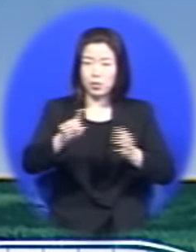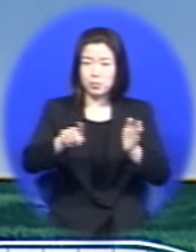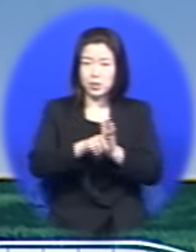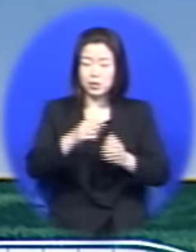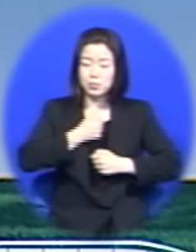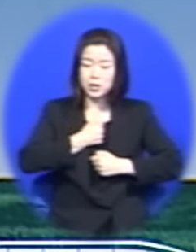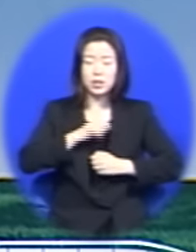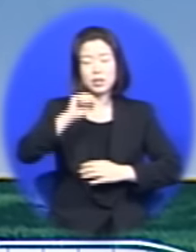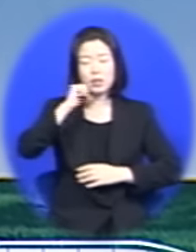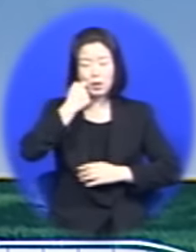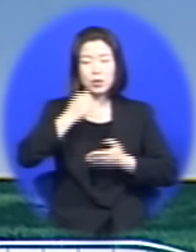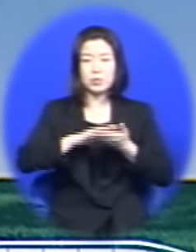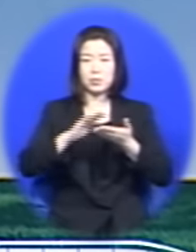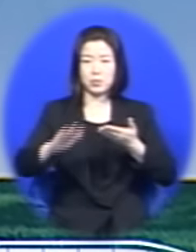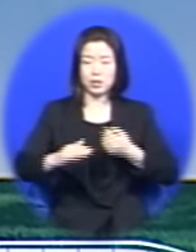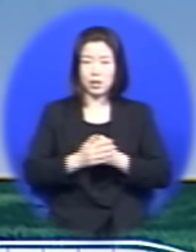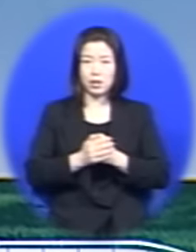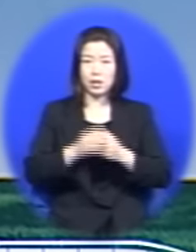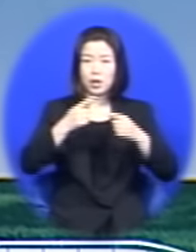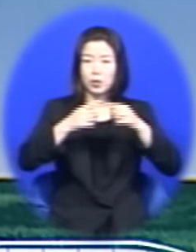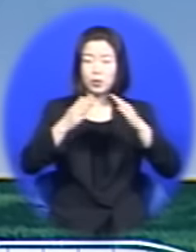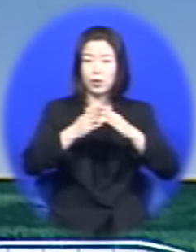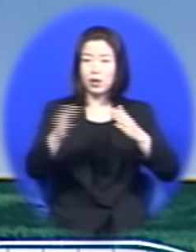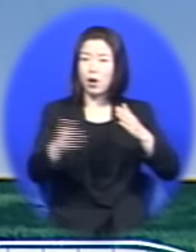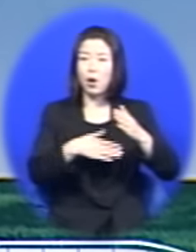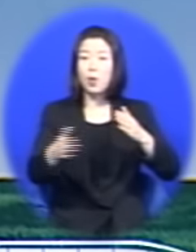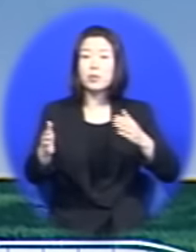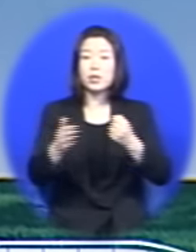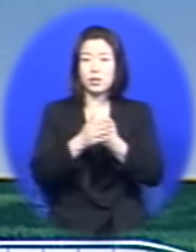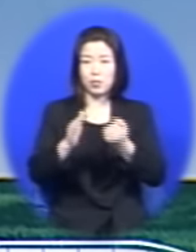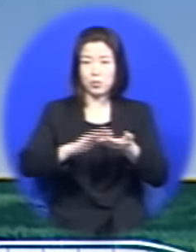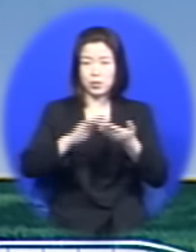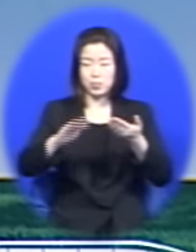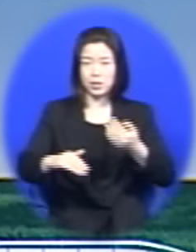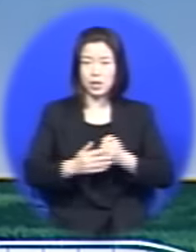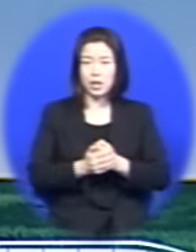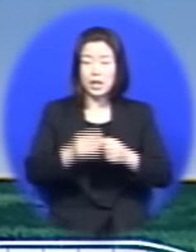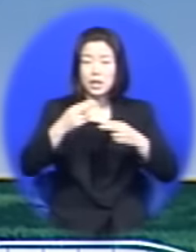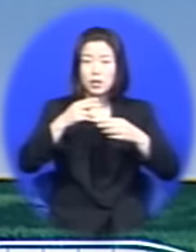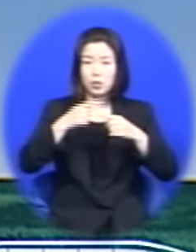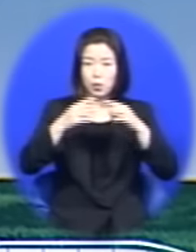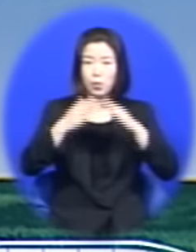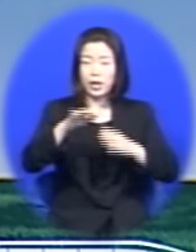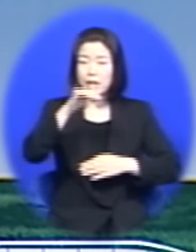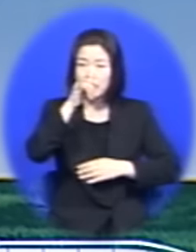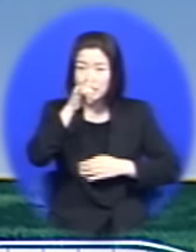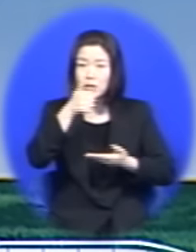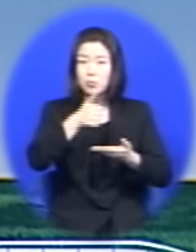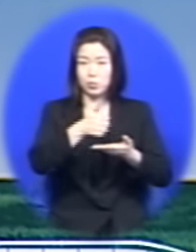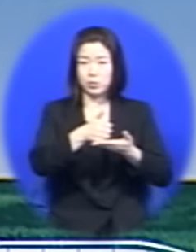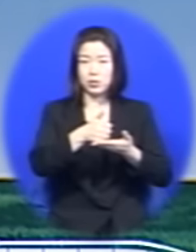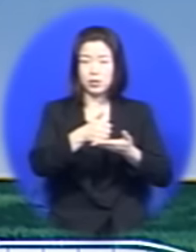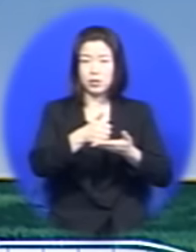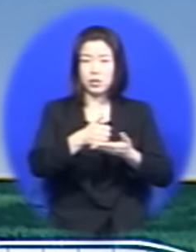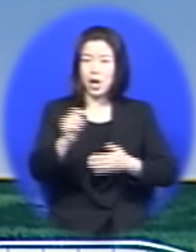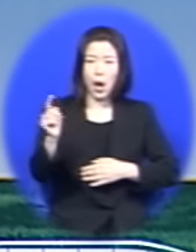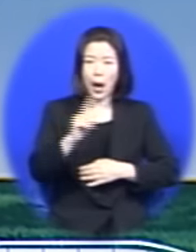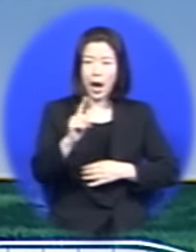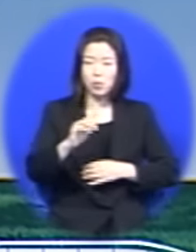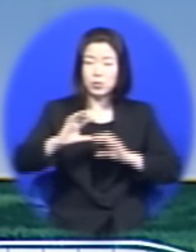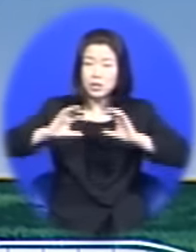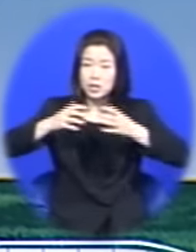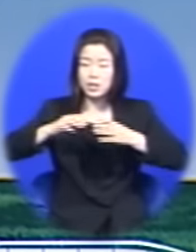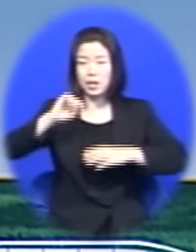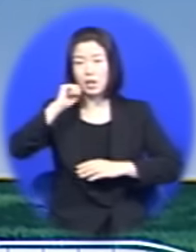지키기가 어렵습니다. 교회가 없어서 그런 거예요. 교회가 있는 분들은요, 아무리